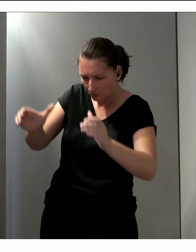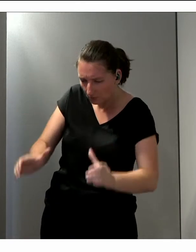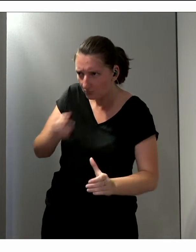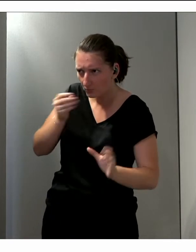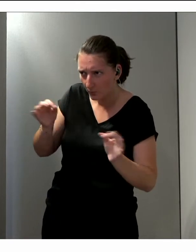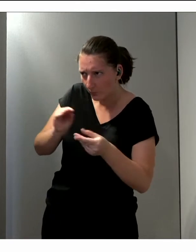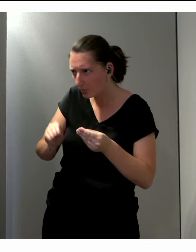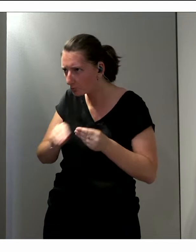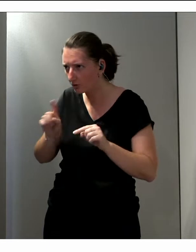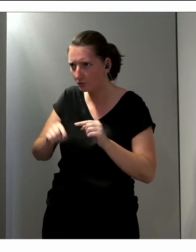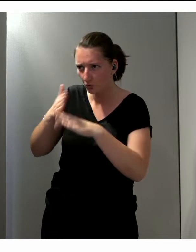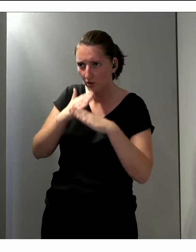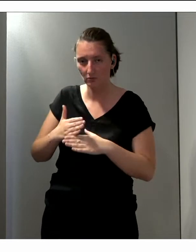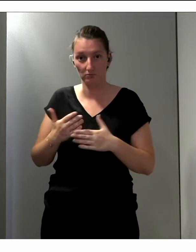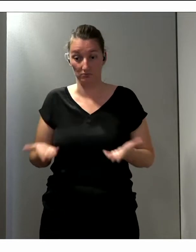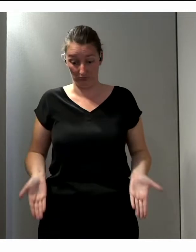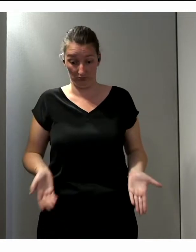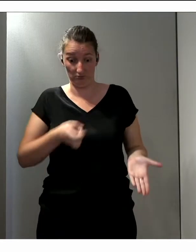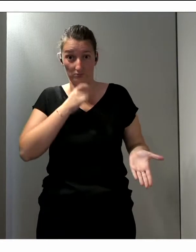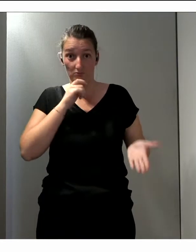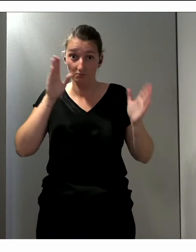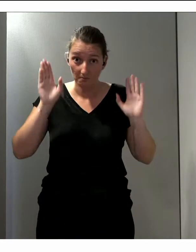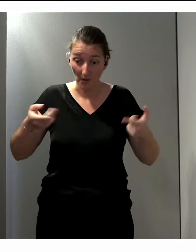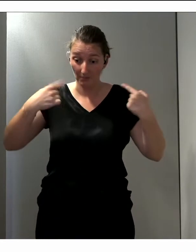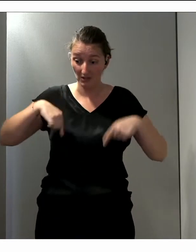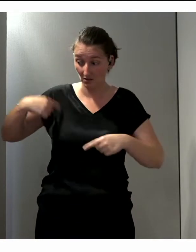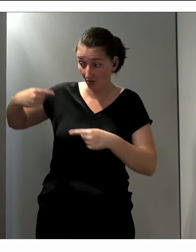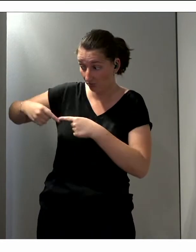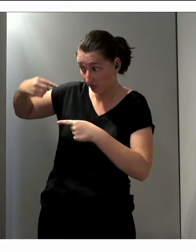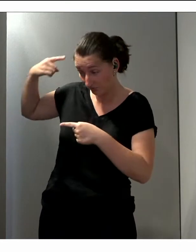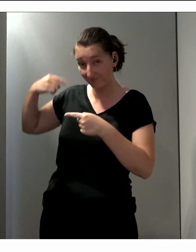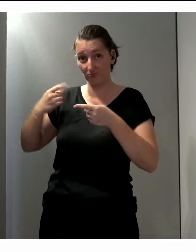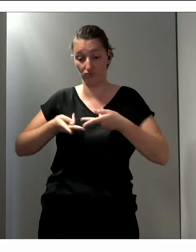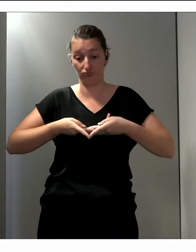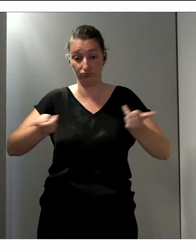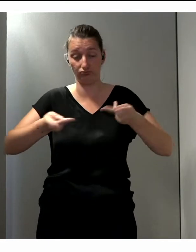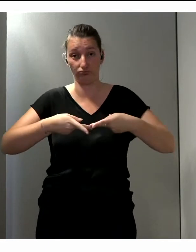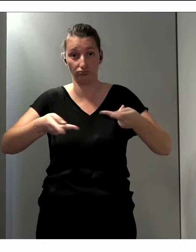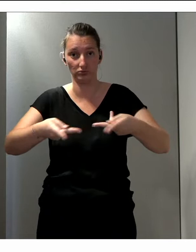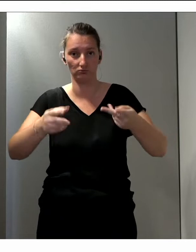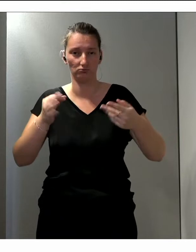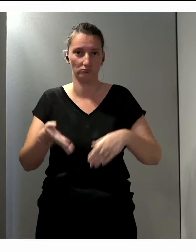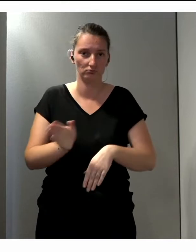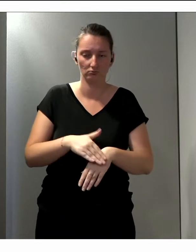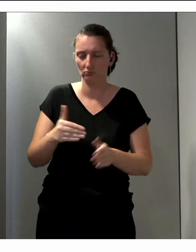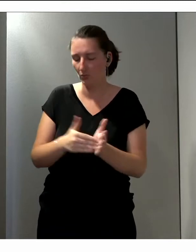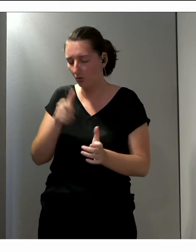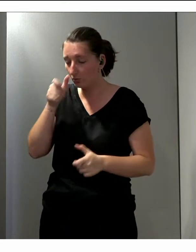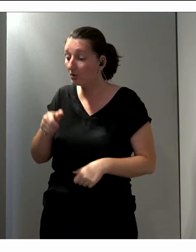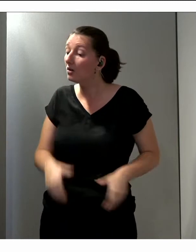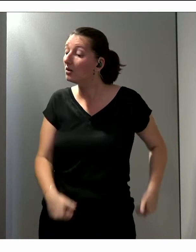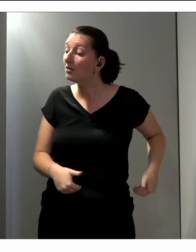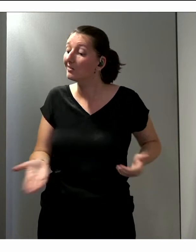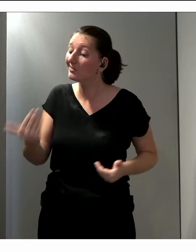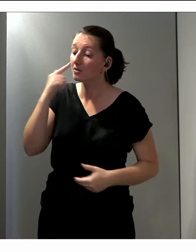ministérielles qui ont quelques années, en fait, sur le terrain, on s'aperçoit qu'elles ne sont pas appliquées. On voit encore des gens, on voit encore des fouilles de protection urinaire, on voit encore des